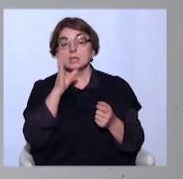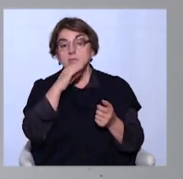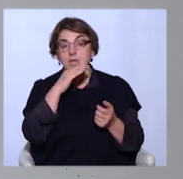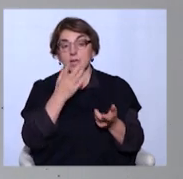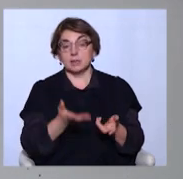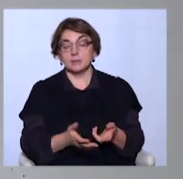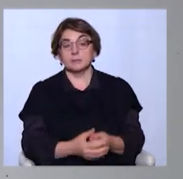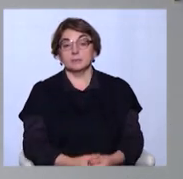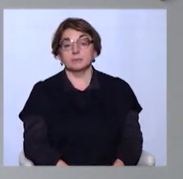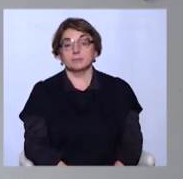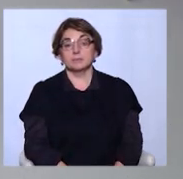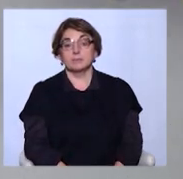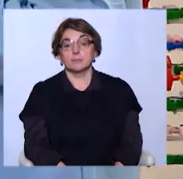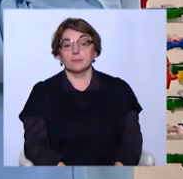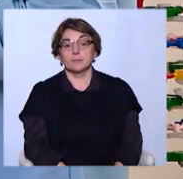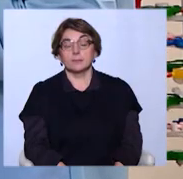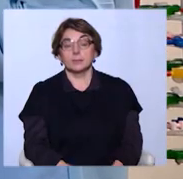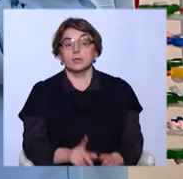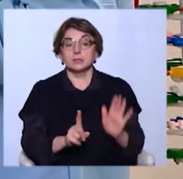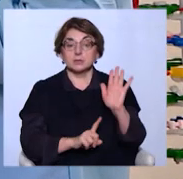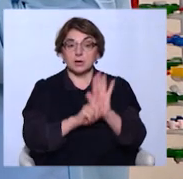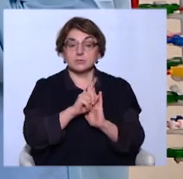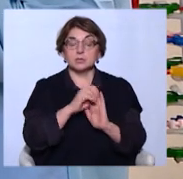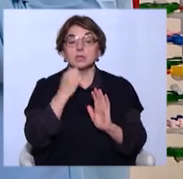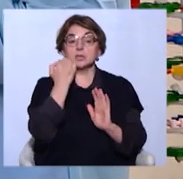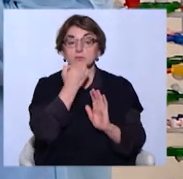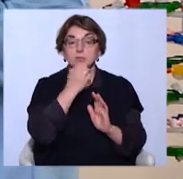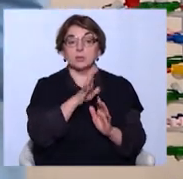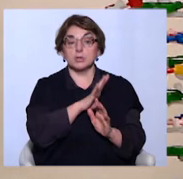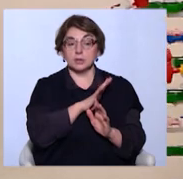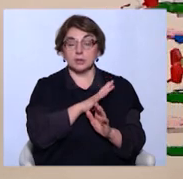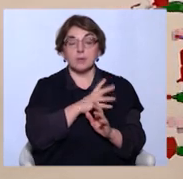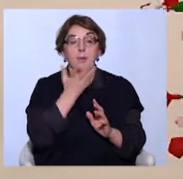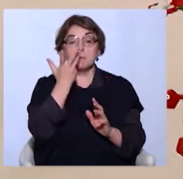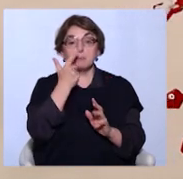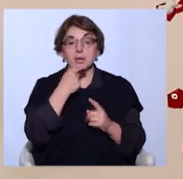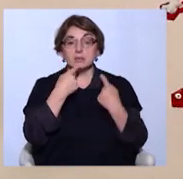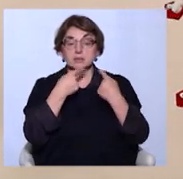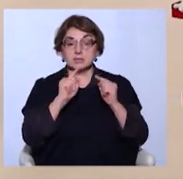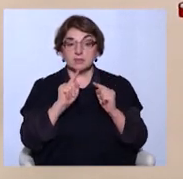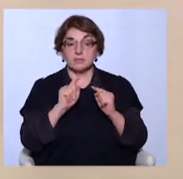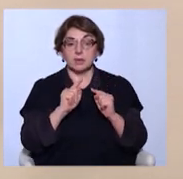წყალი. აი, თავიდან ნივთიერება იყო ნარინჯისფერი